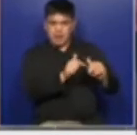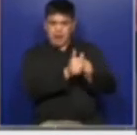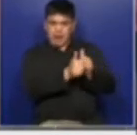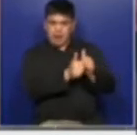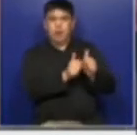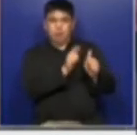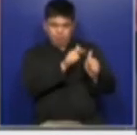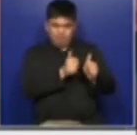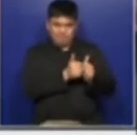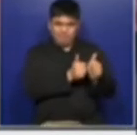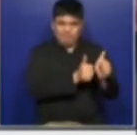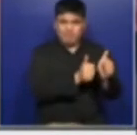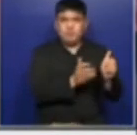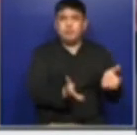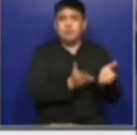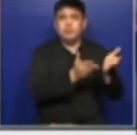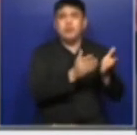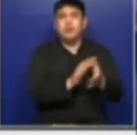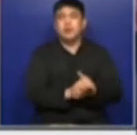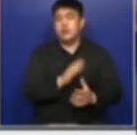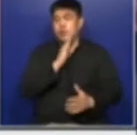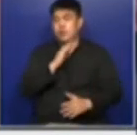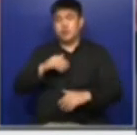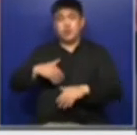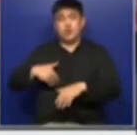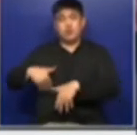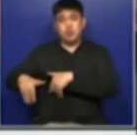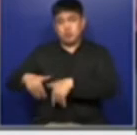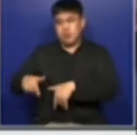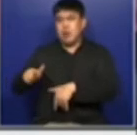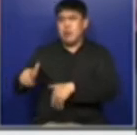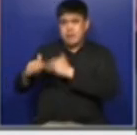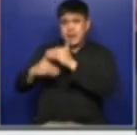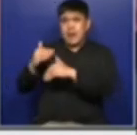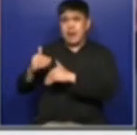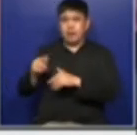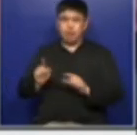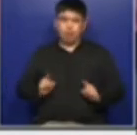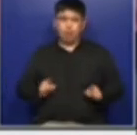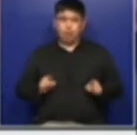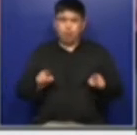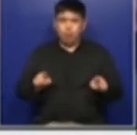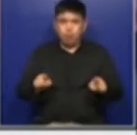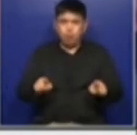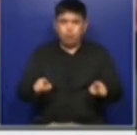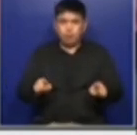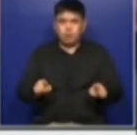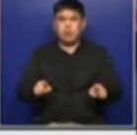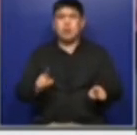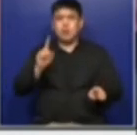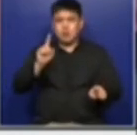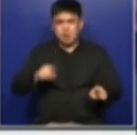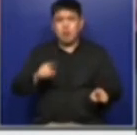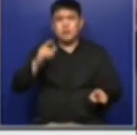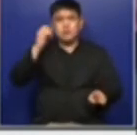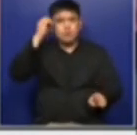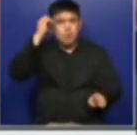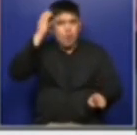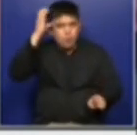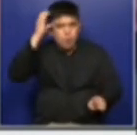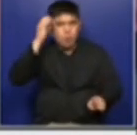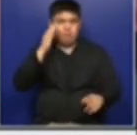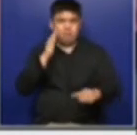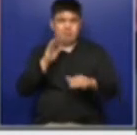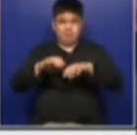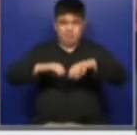ของชนบทเราก็อยากพัฒนาแต่เราจะทำทั้งสองอย่างได้เราต้องบริหารจัดการให้ฉลาดแปลว่าไงครับ